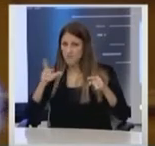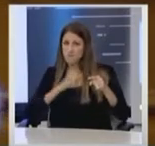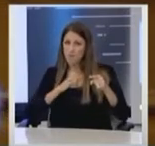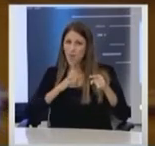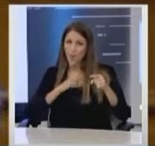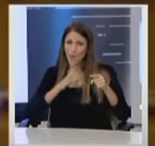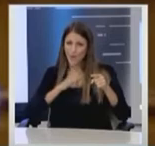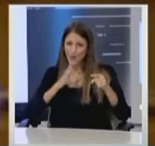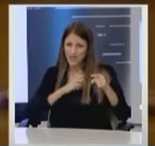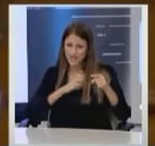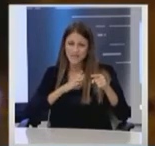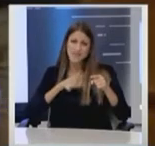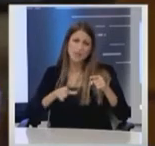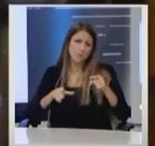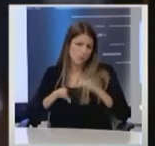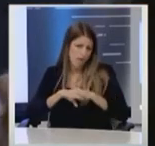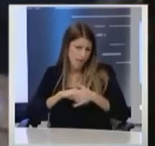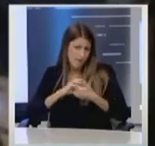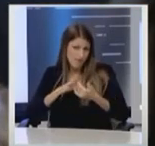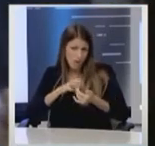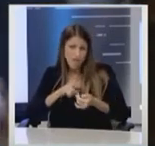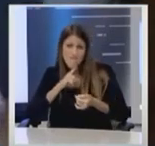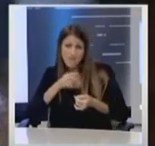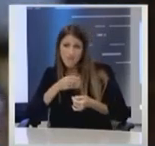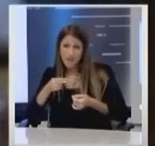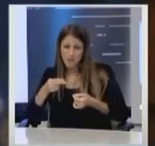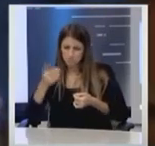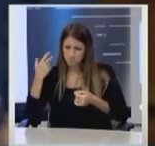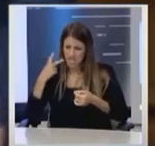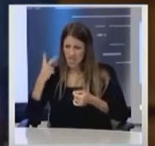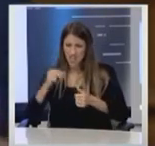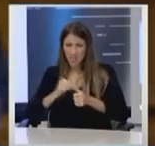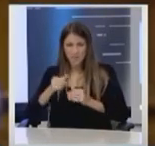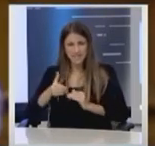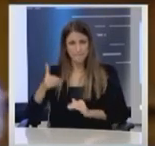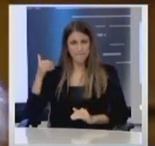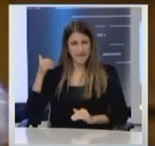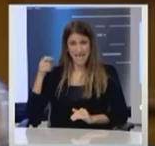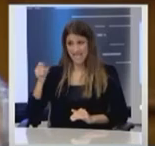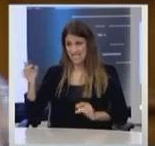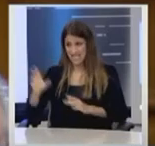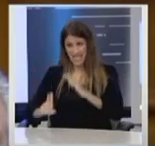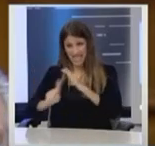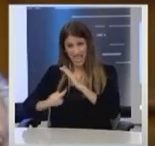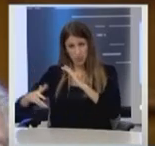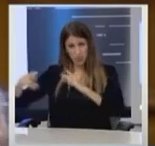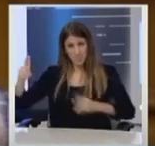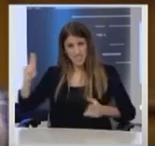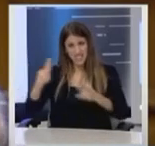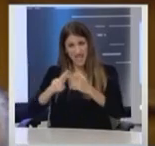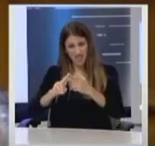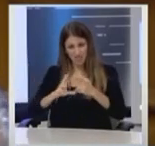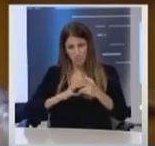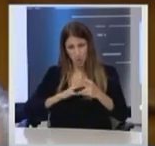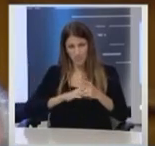πολίτες που τους αφορά το θέμα και όχι μόνο, όταν πριν από 2 μήνες συναντήθηκε μαζί τους και τους υποσχέθηκε ότι